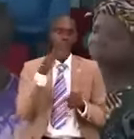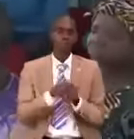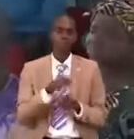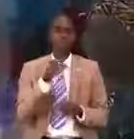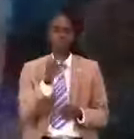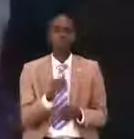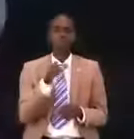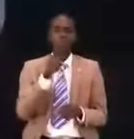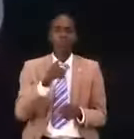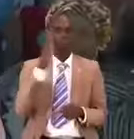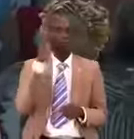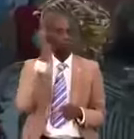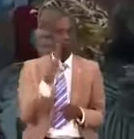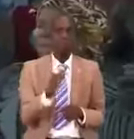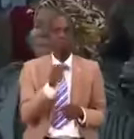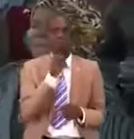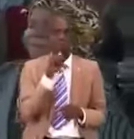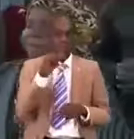abords des problèmes